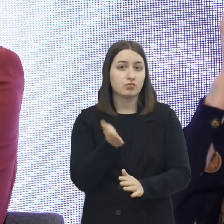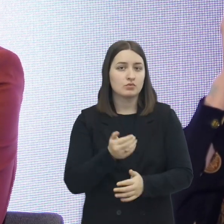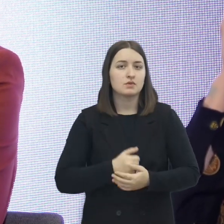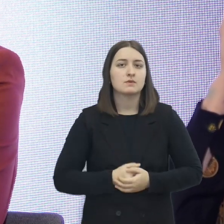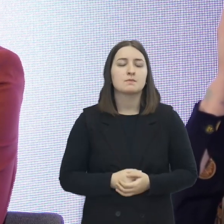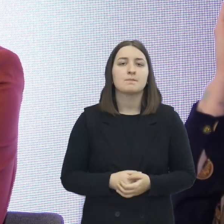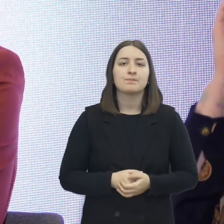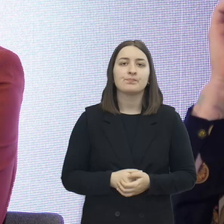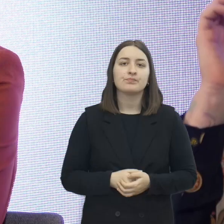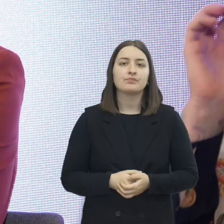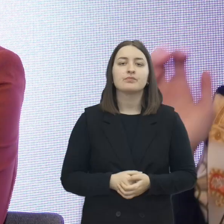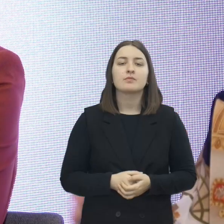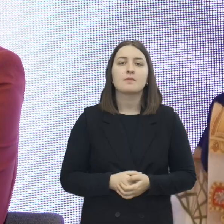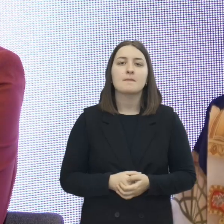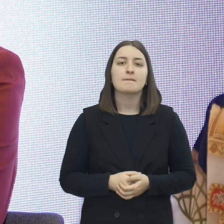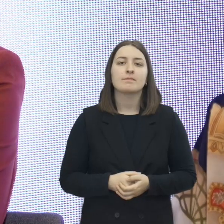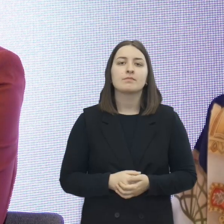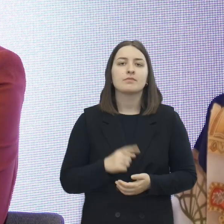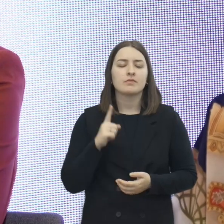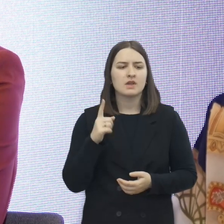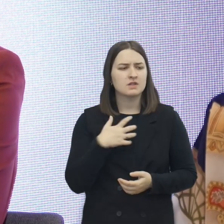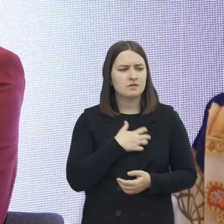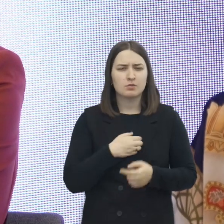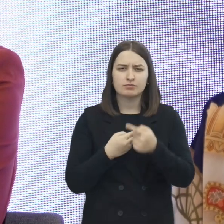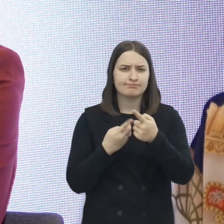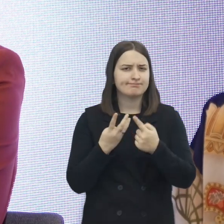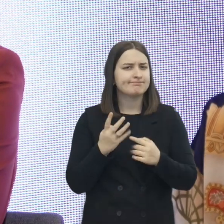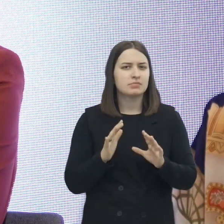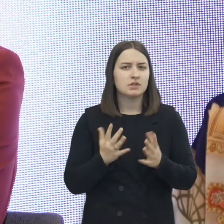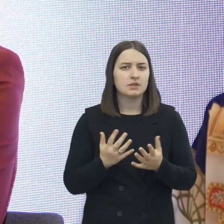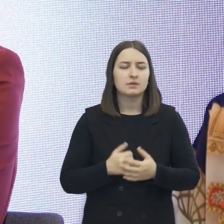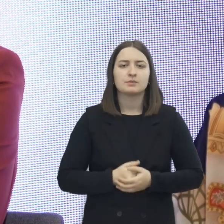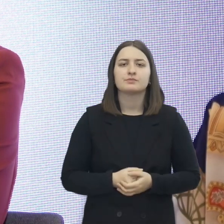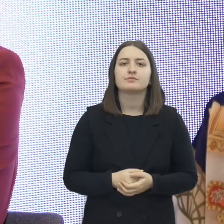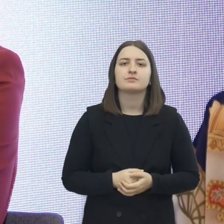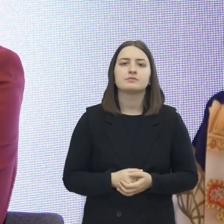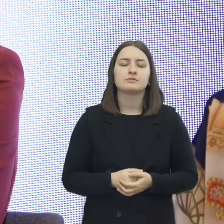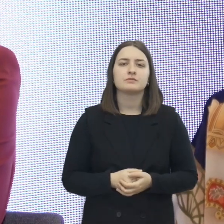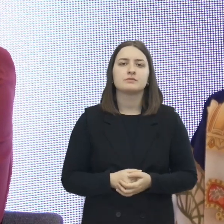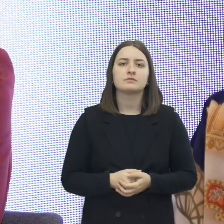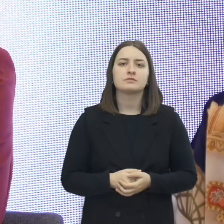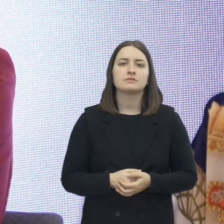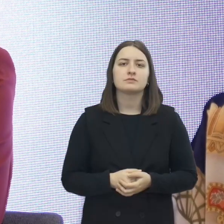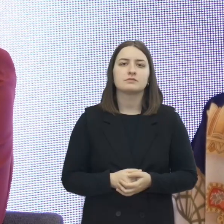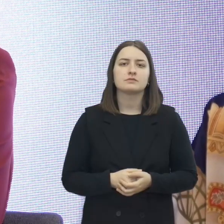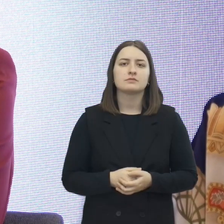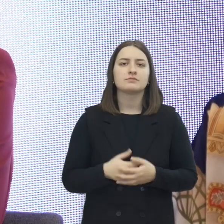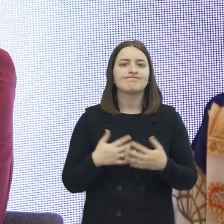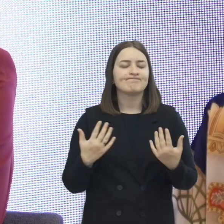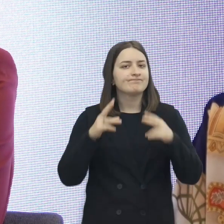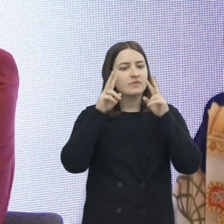Tačiau reikia paminėti keletą dalykų pirmiausiai, kad neaišku, kaip bus